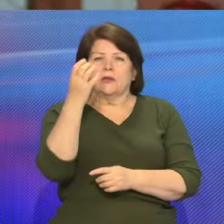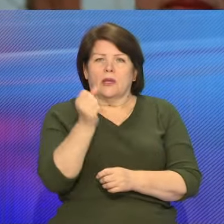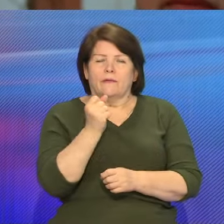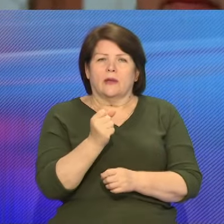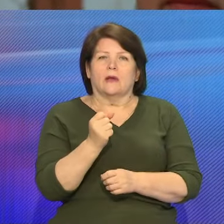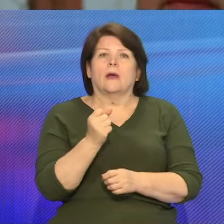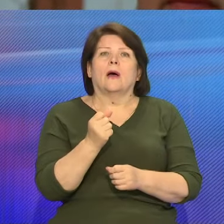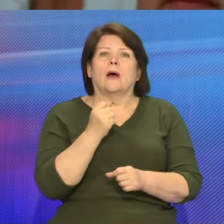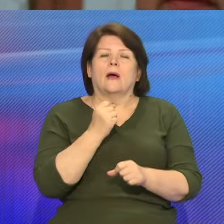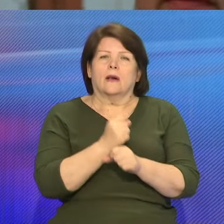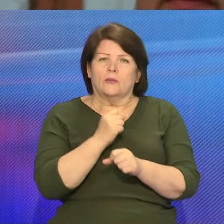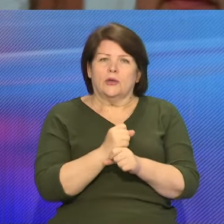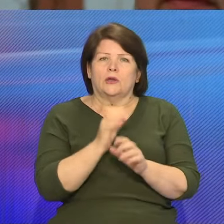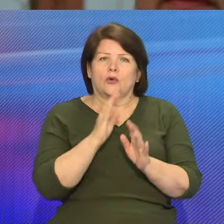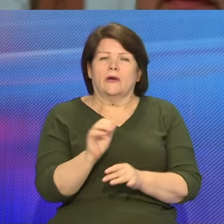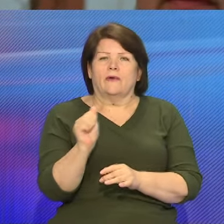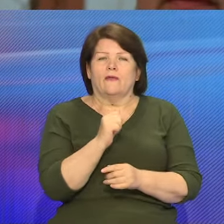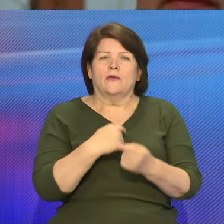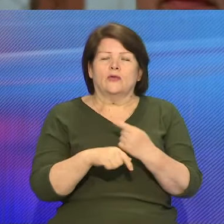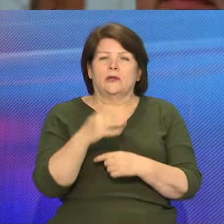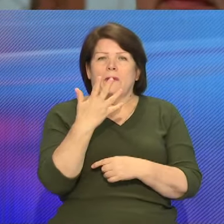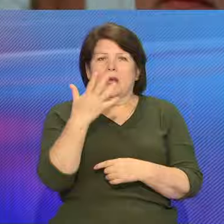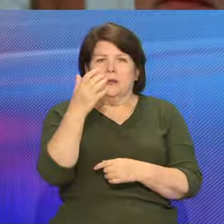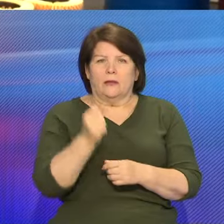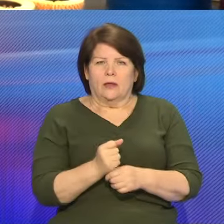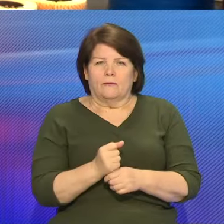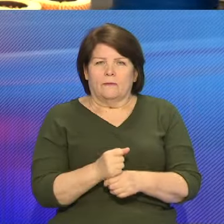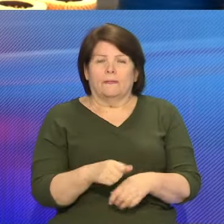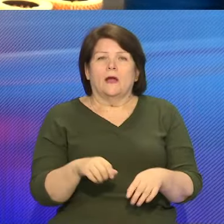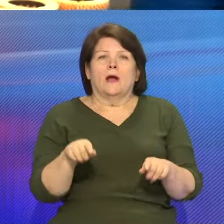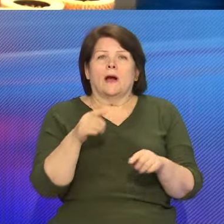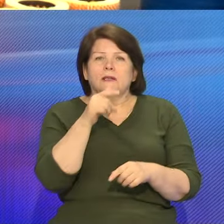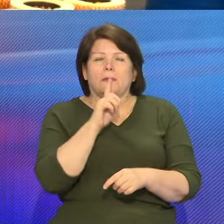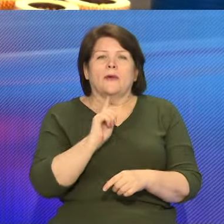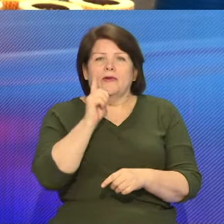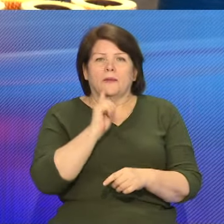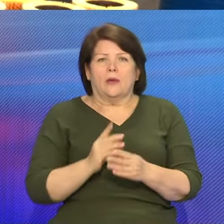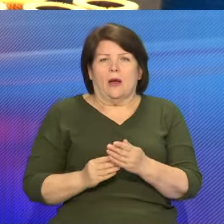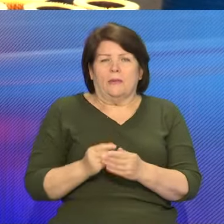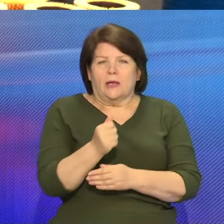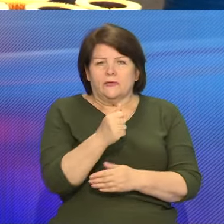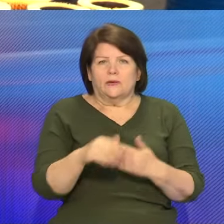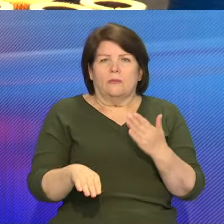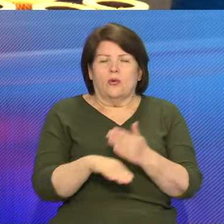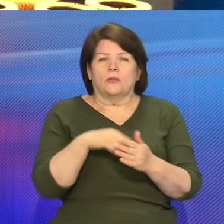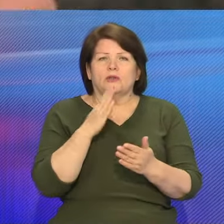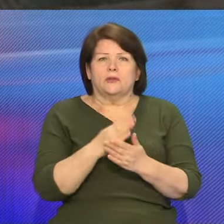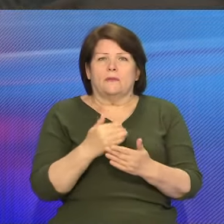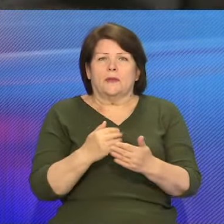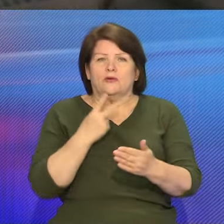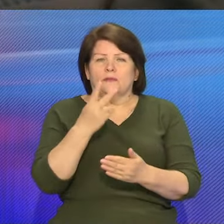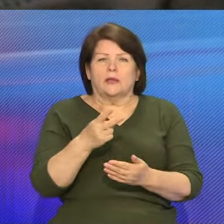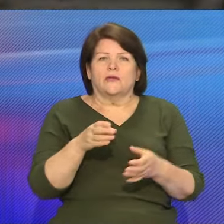жніўні вярнуўся на 5-дзёнку. Так званыя прастоі, хоць і часткова, але аплачваюць, ёсць дапамога, якую прадугледжвае калектыўны